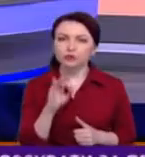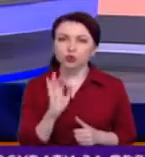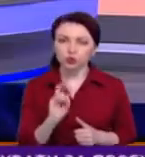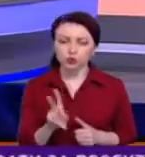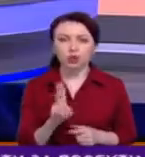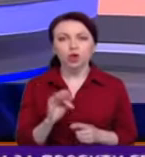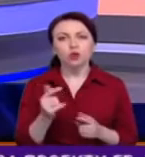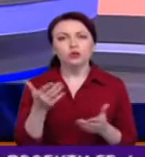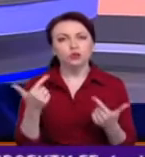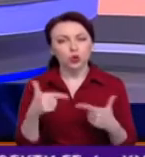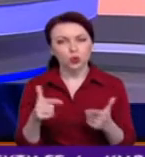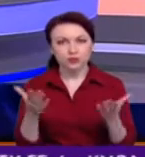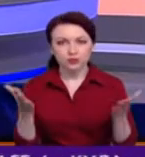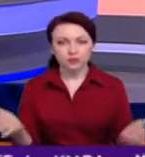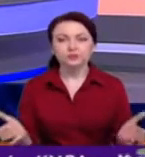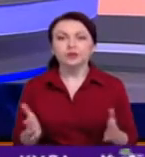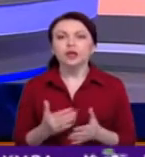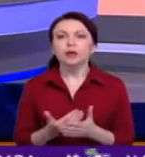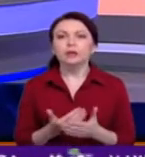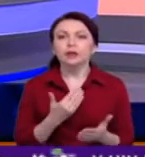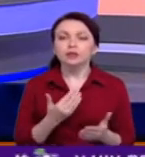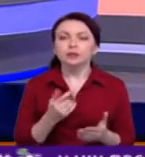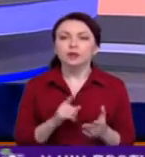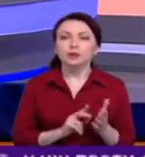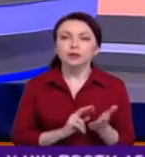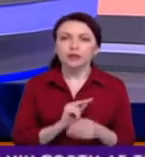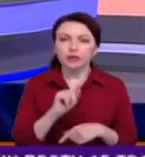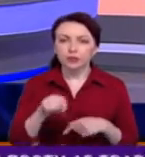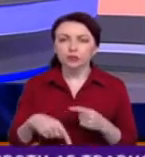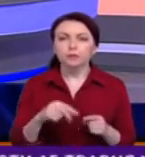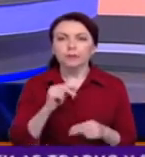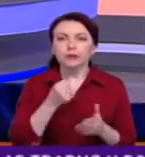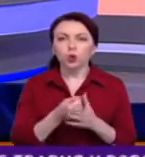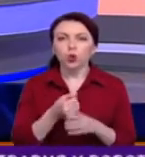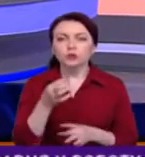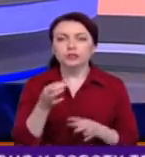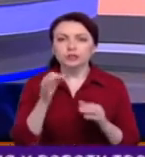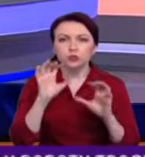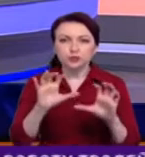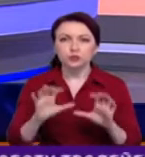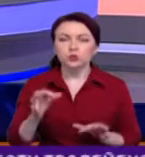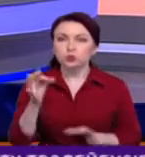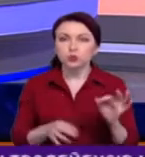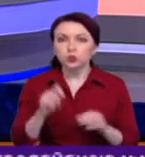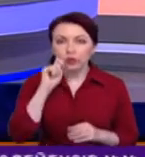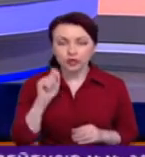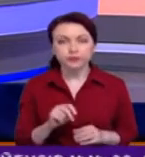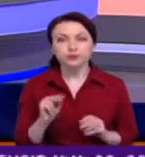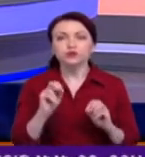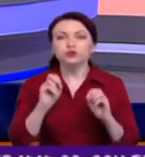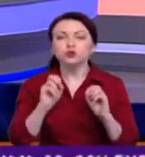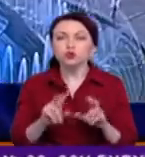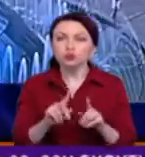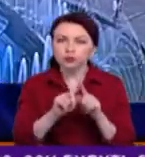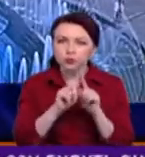Валерій Гончарук. Перед тим, як ми перейдемо до Конституційного суду України, все ж таки, в чому родзинка, на